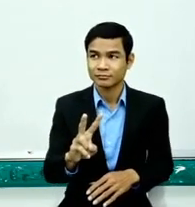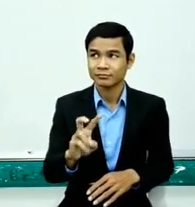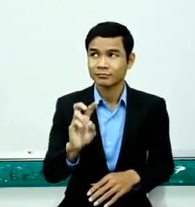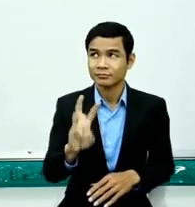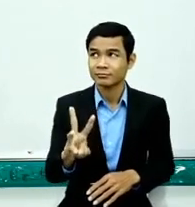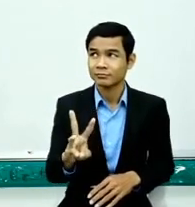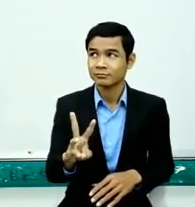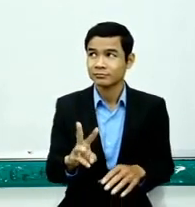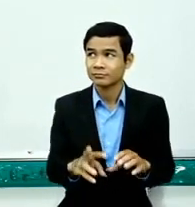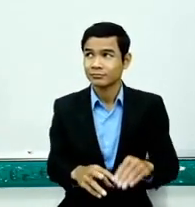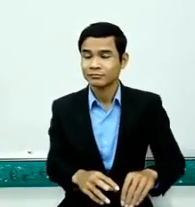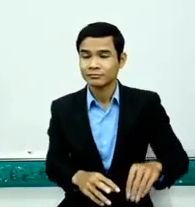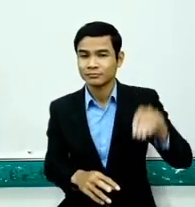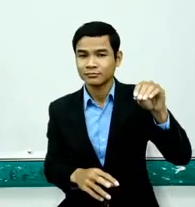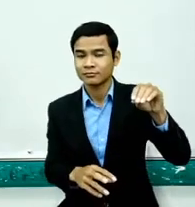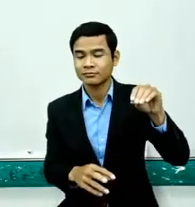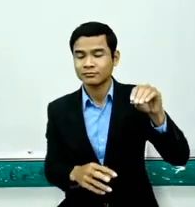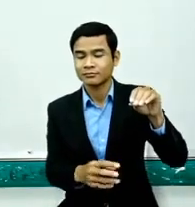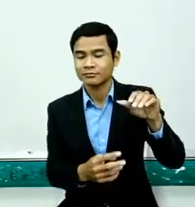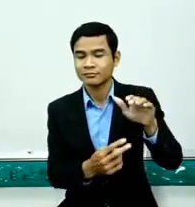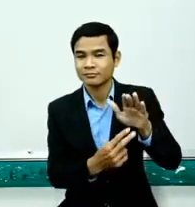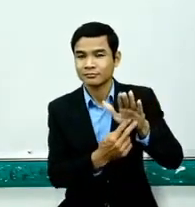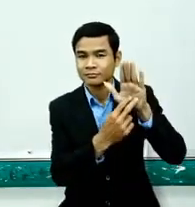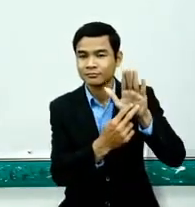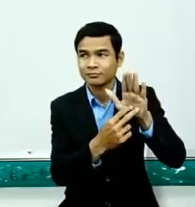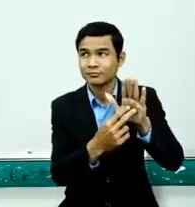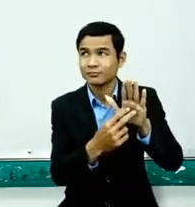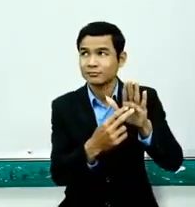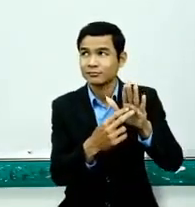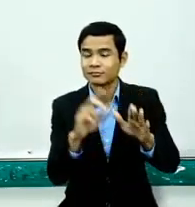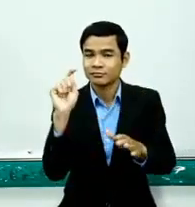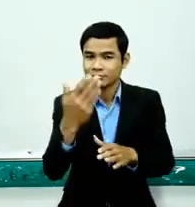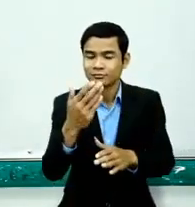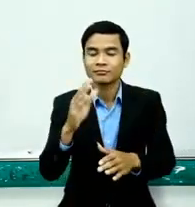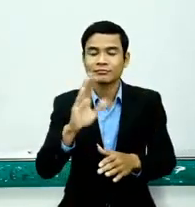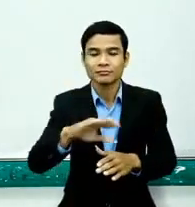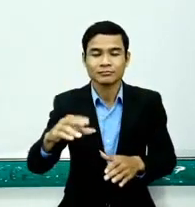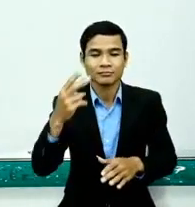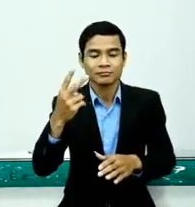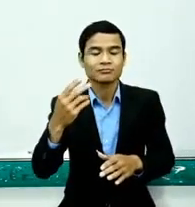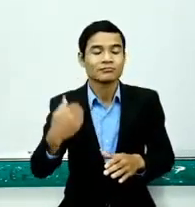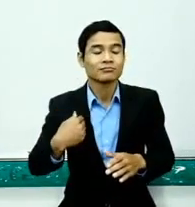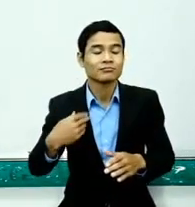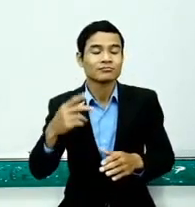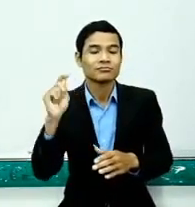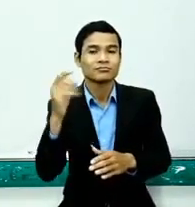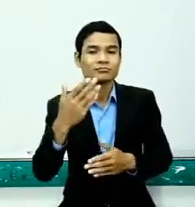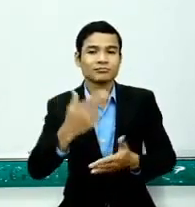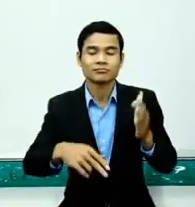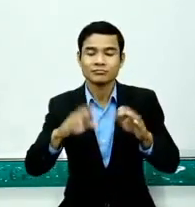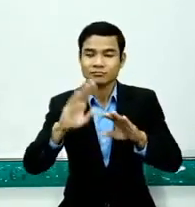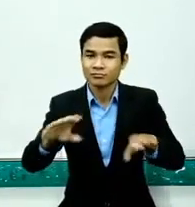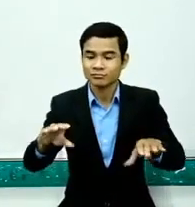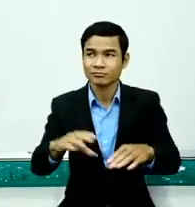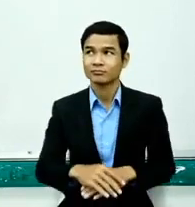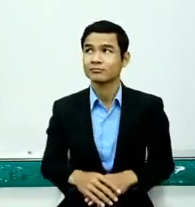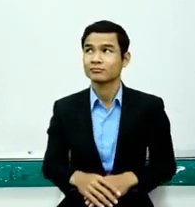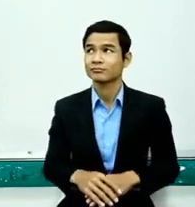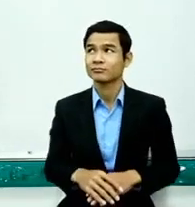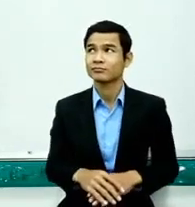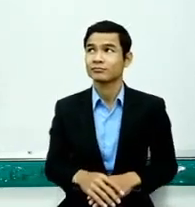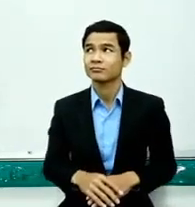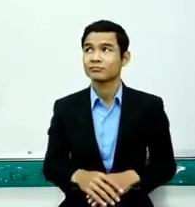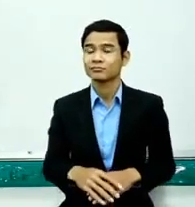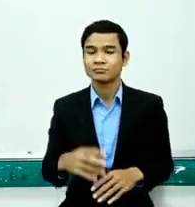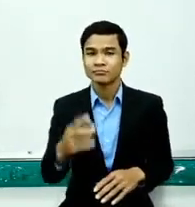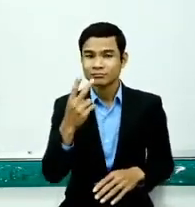Muối, bí. Bảy, chá cái mẹ cừu miền rục phép nó, rục ở vậy đá con mơ mơ, con khinh